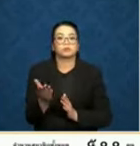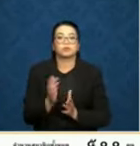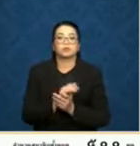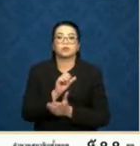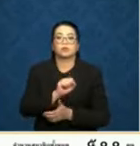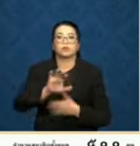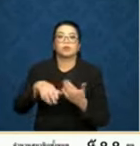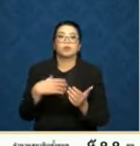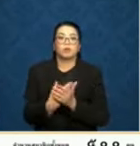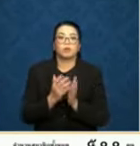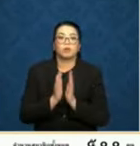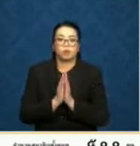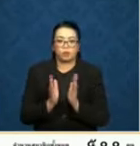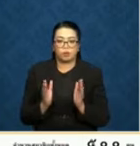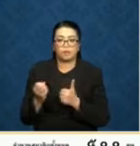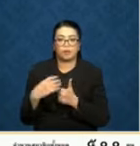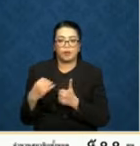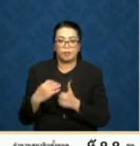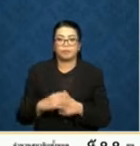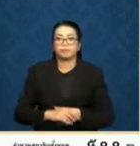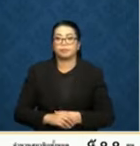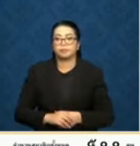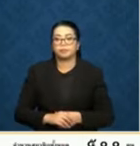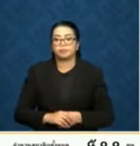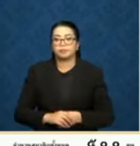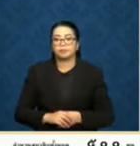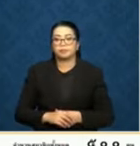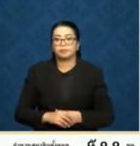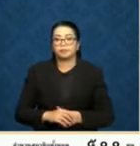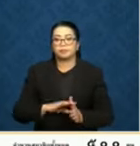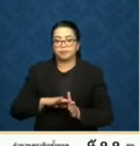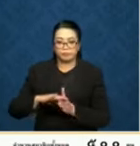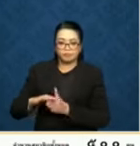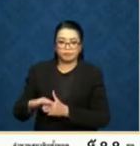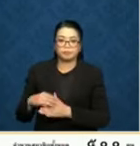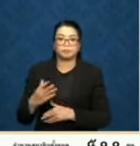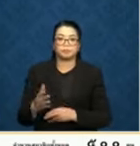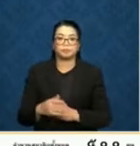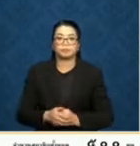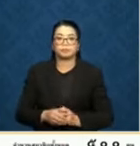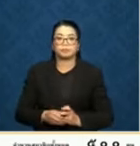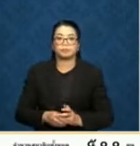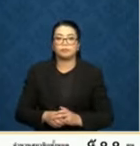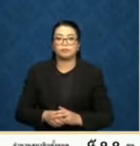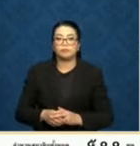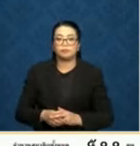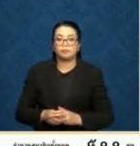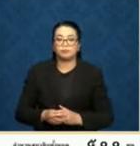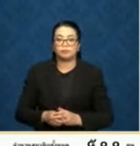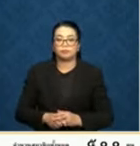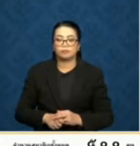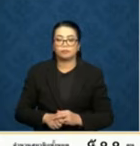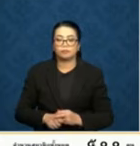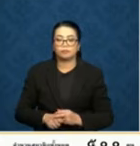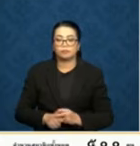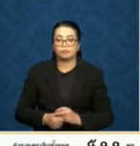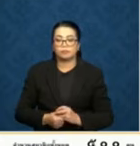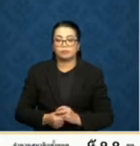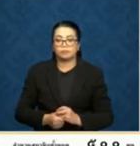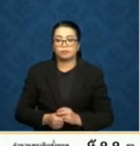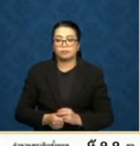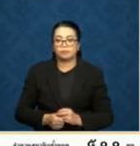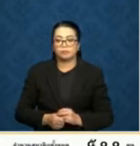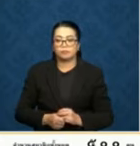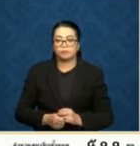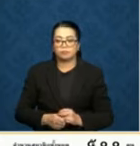สะดร ท่านกระพลดวงอำพรในส่วต่อมาครัท่ประทานครับจากภกเป็ทํา